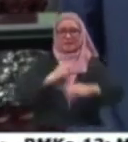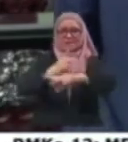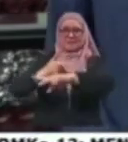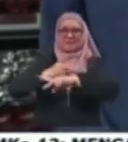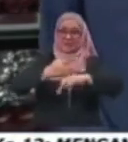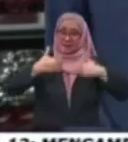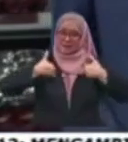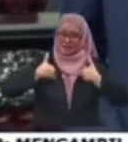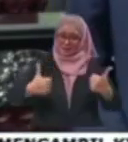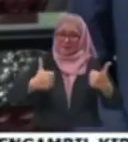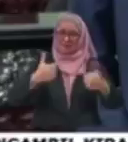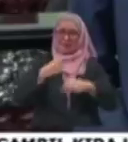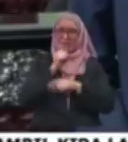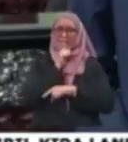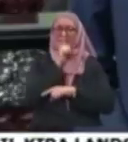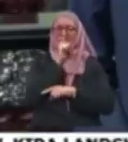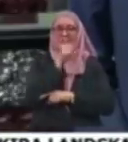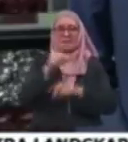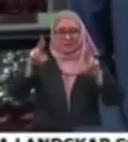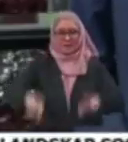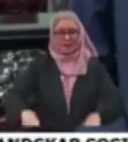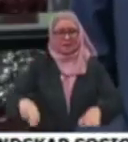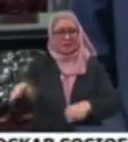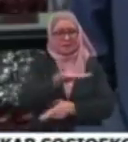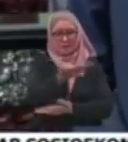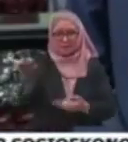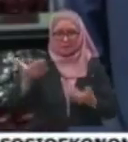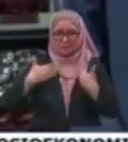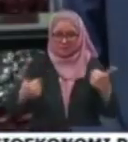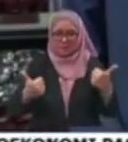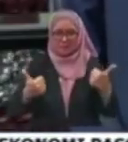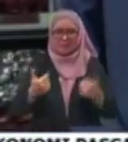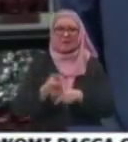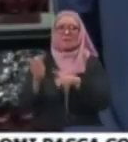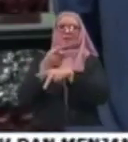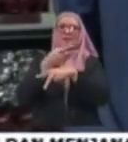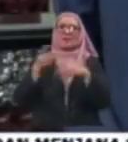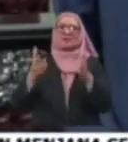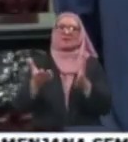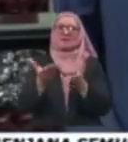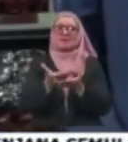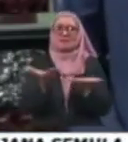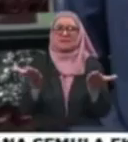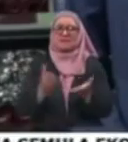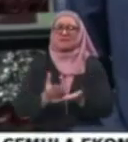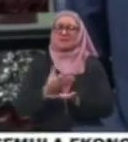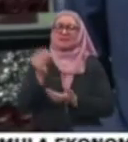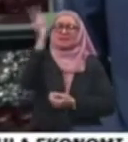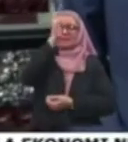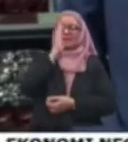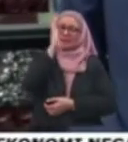demi memastikan rakyat sihat dan produktif. Sehubungan dengan itu, kerajaan akan mengkaji